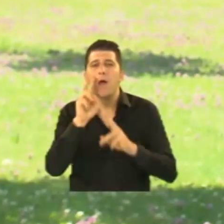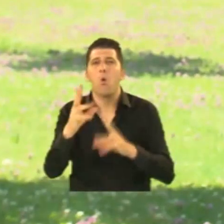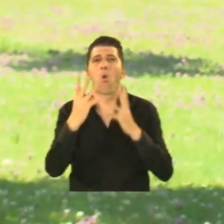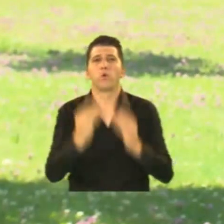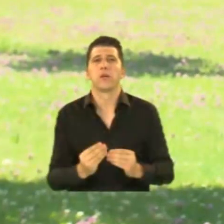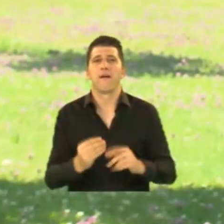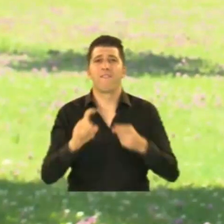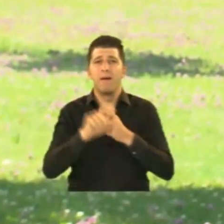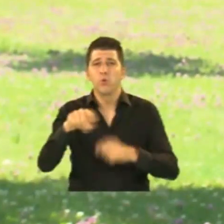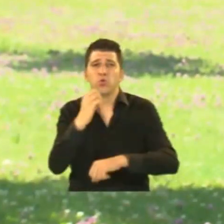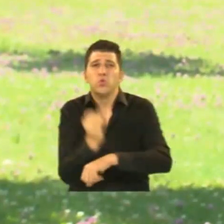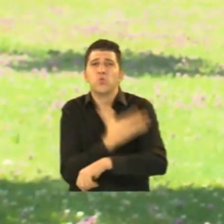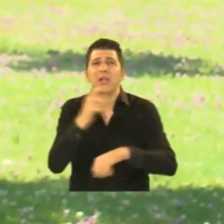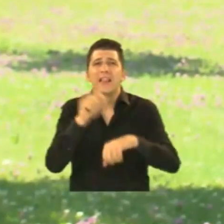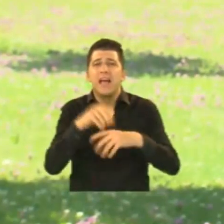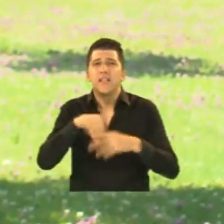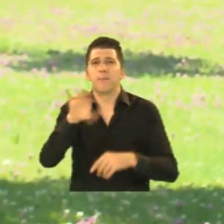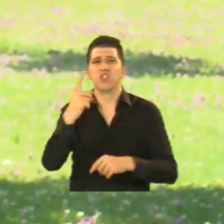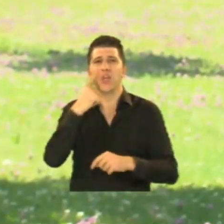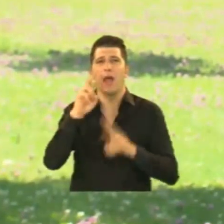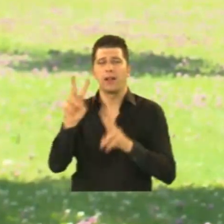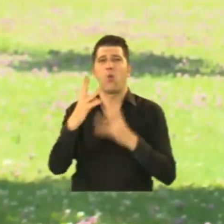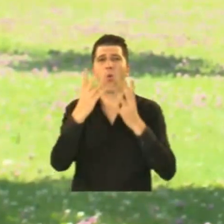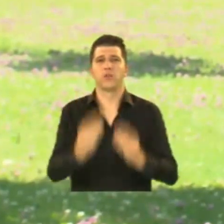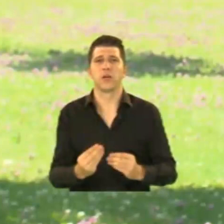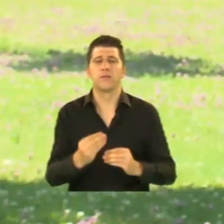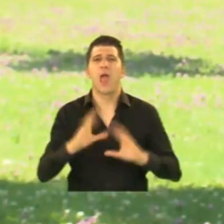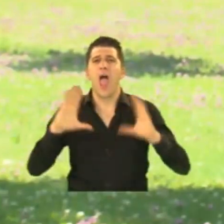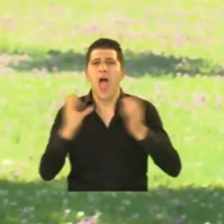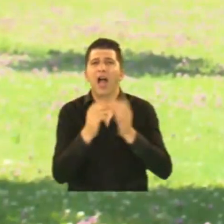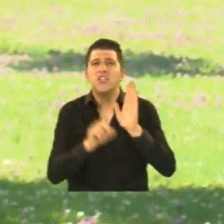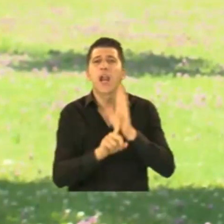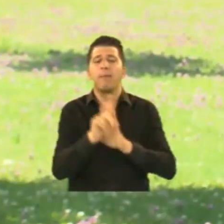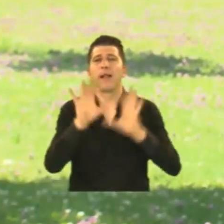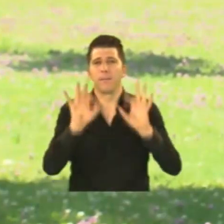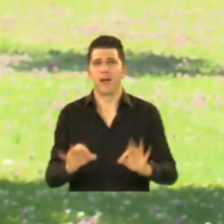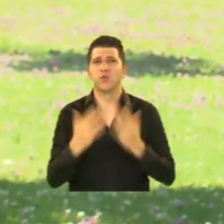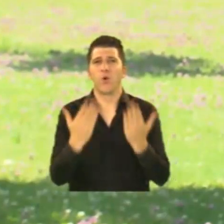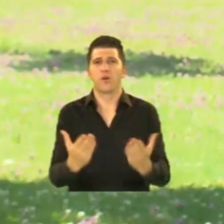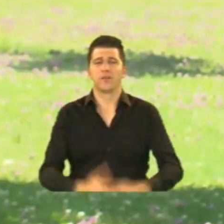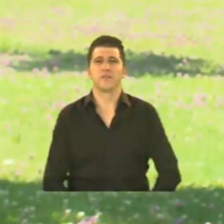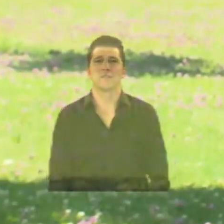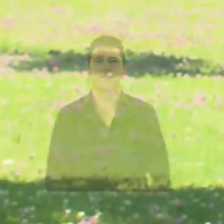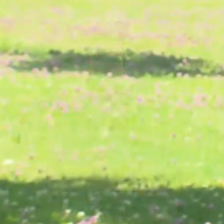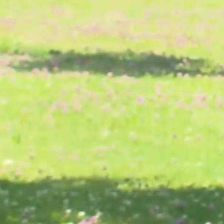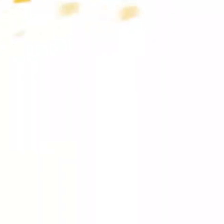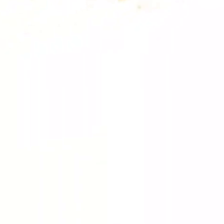bebeğini görecek. Ve bu duygusal anlara şahitlik edeceğiz. Her şeye rağmen başlıyor.